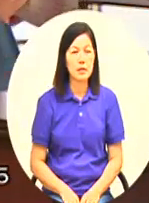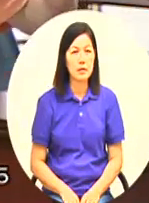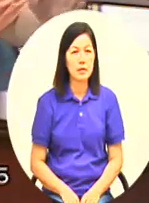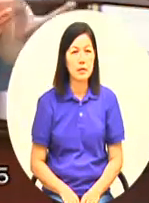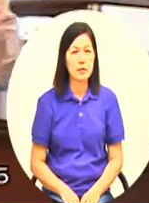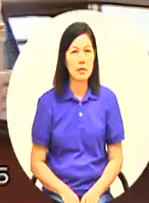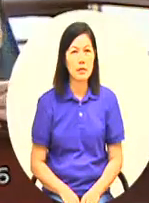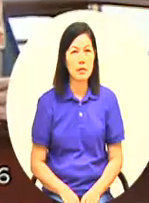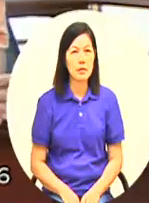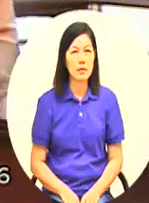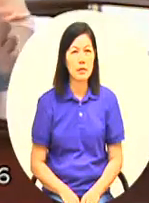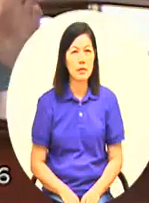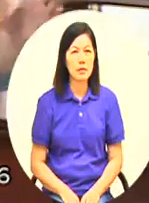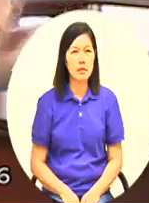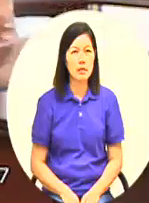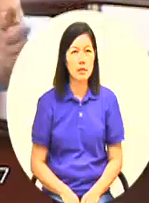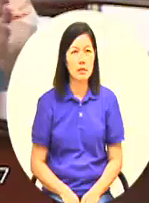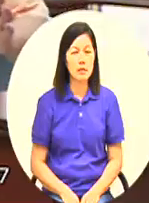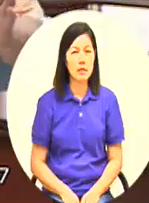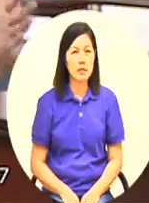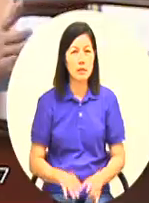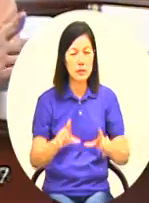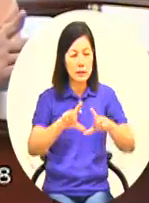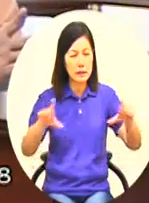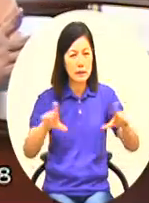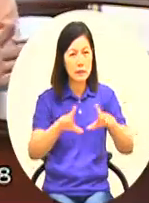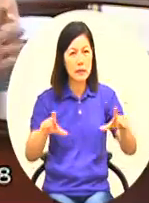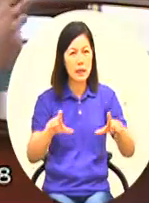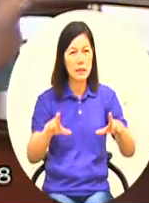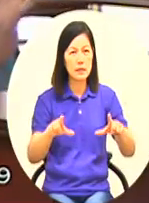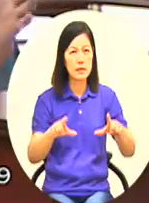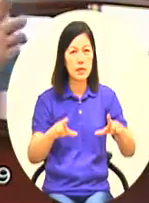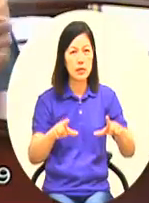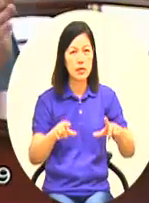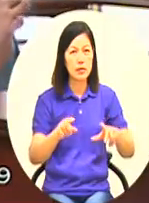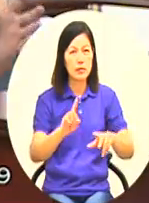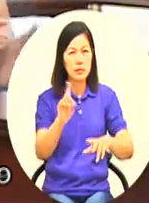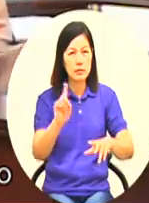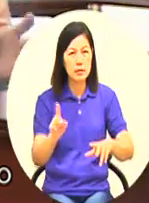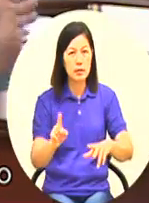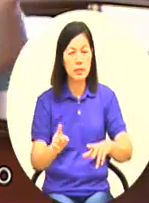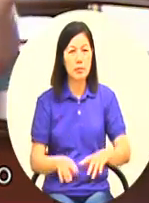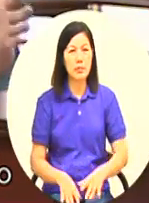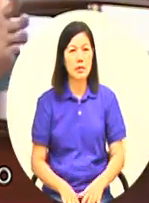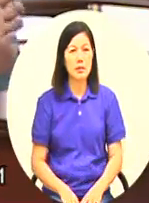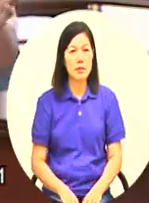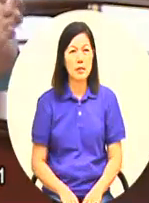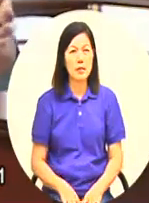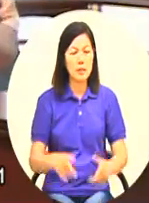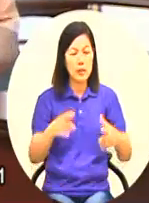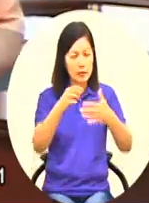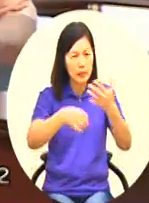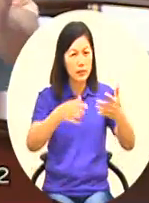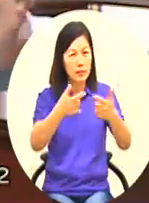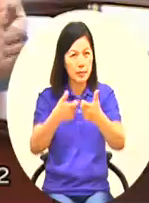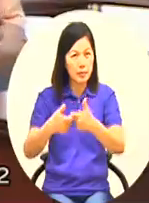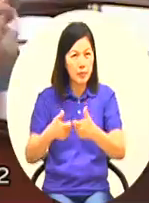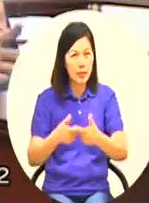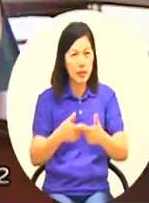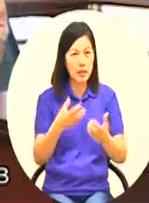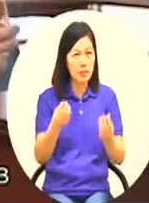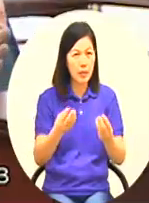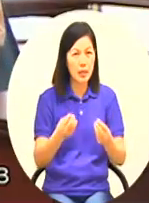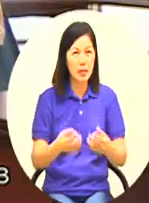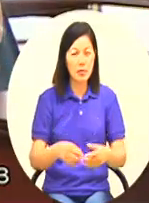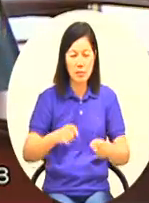来。伊一个规模达到一个规模是无达规模的哦，所以无达到规模，当然你要讲叫伊背的计划用